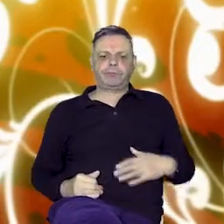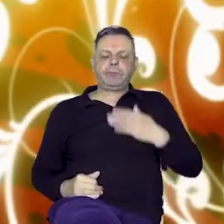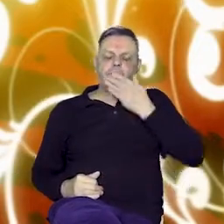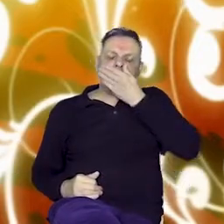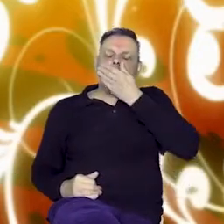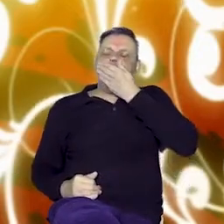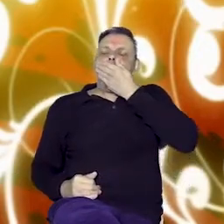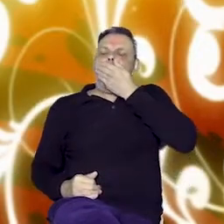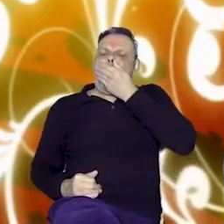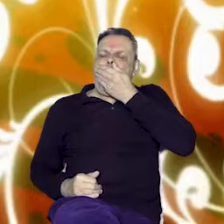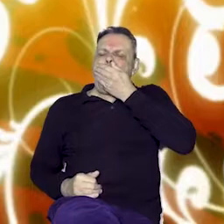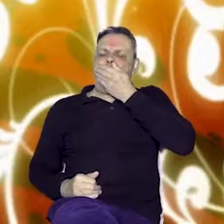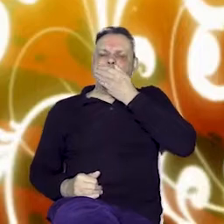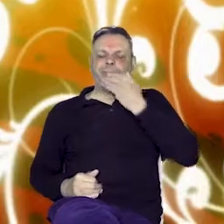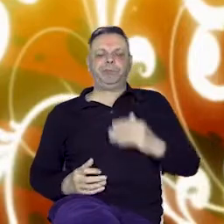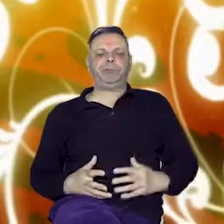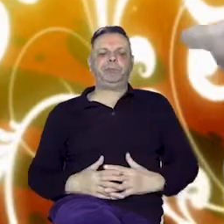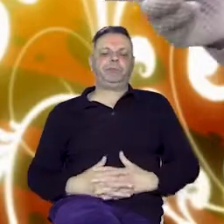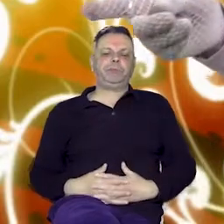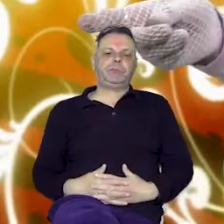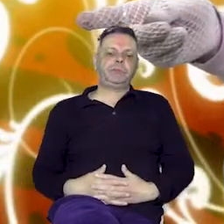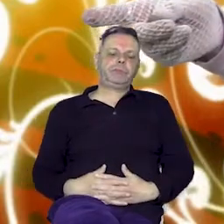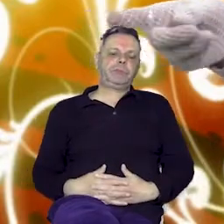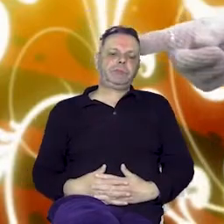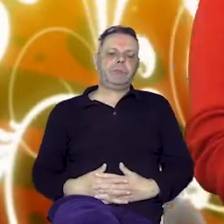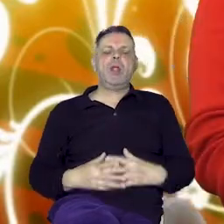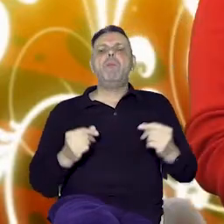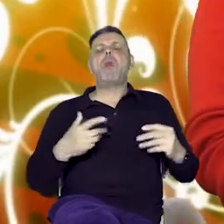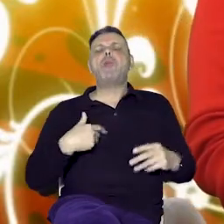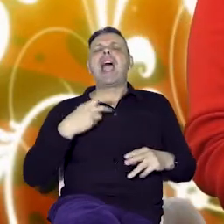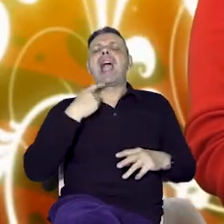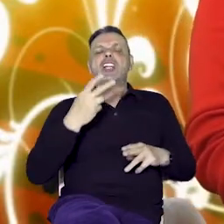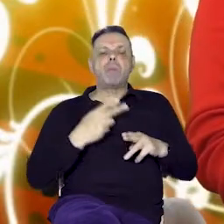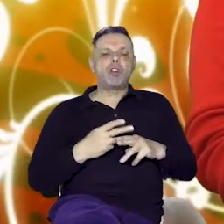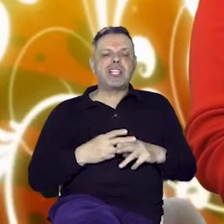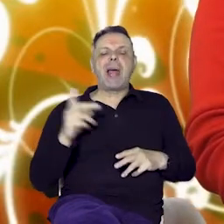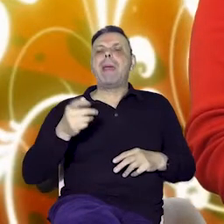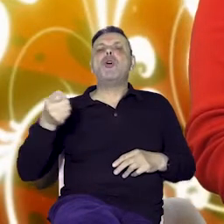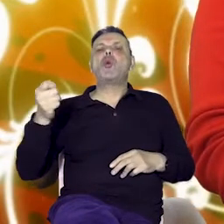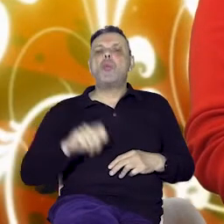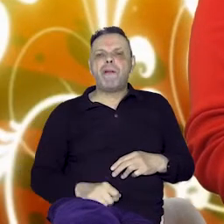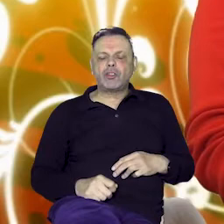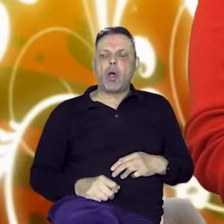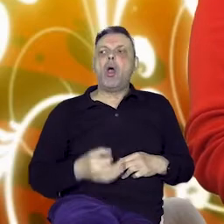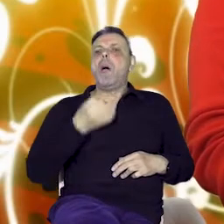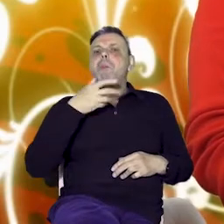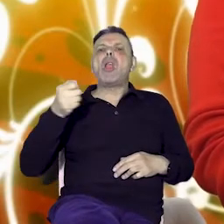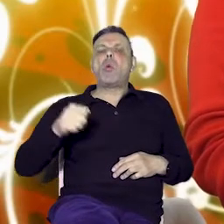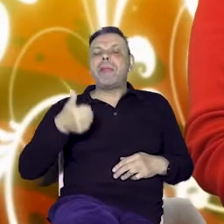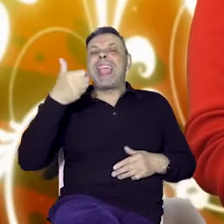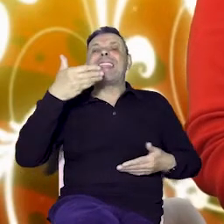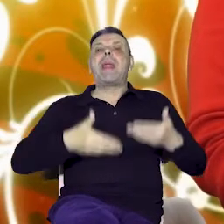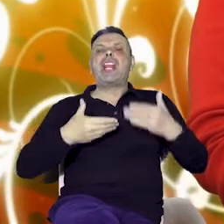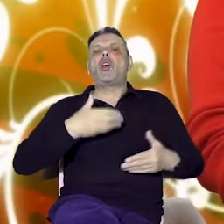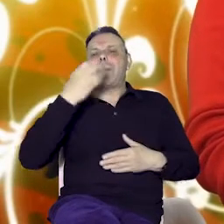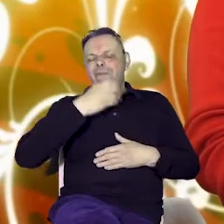se znati točno, sad će me ovi ubiti koji to prodaju. Ja to jako često bolesnicima kažem, ne kupujte to, rađe kupite kilo voća. Tako je, bravo. Znate, kupite